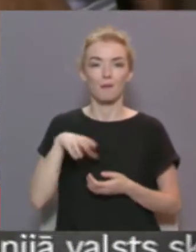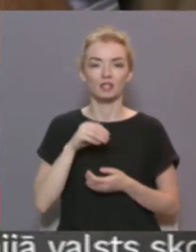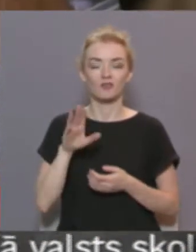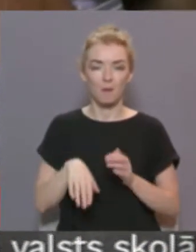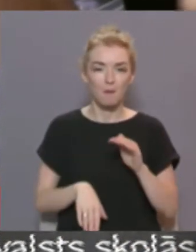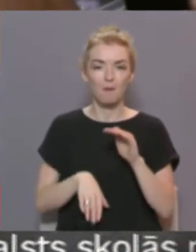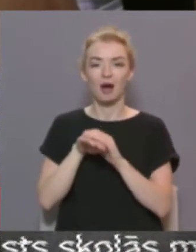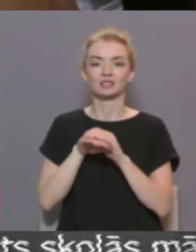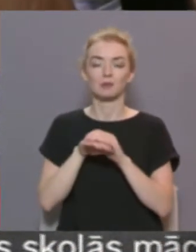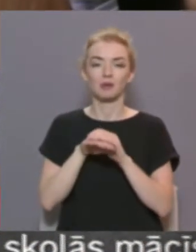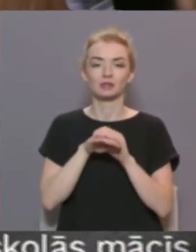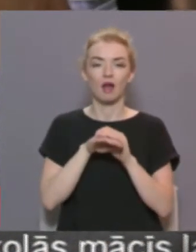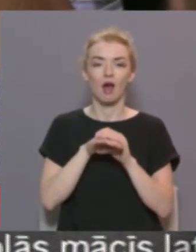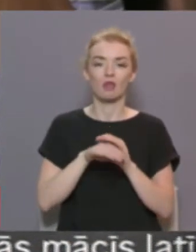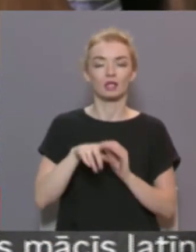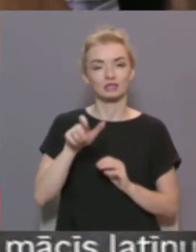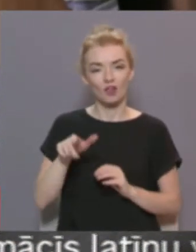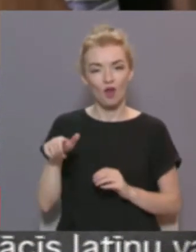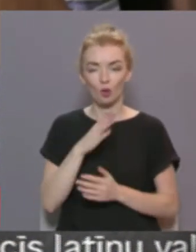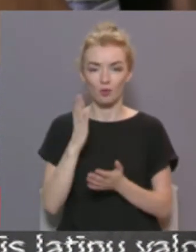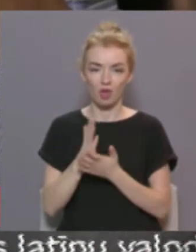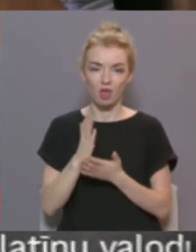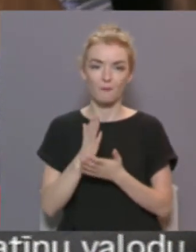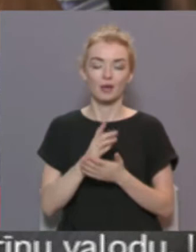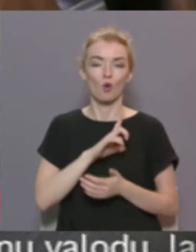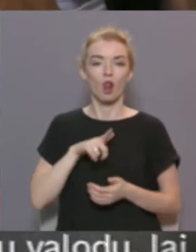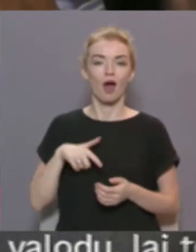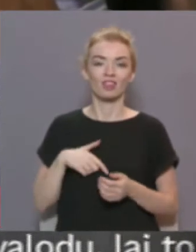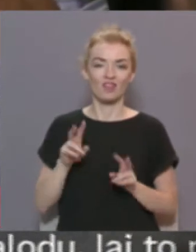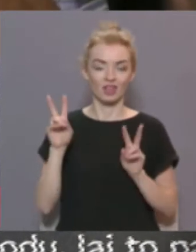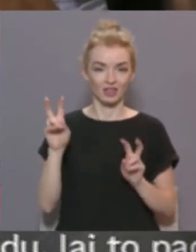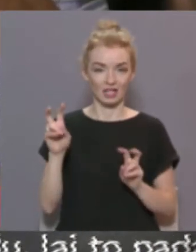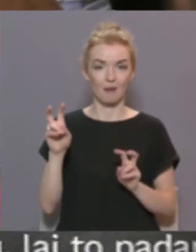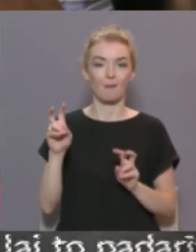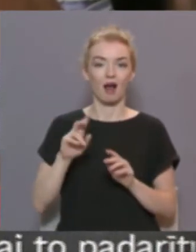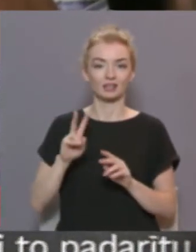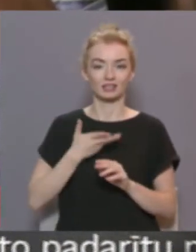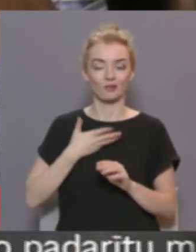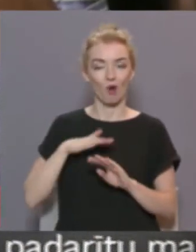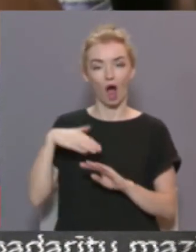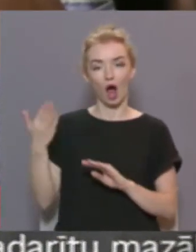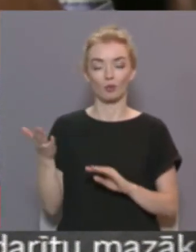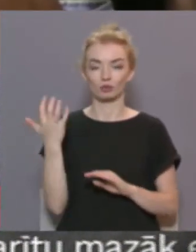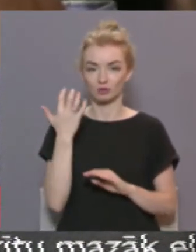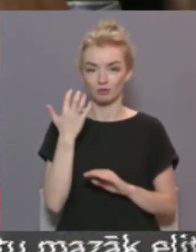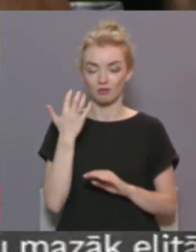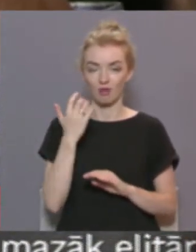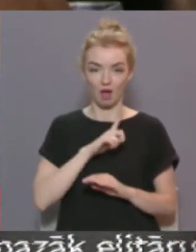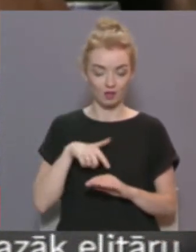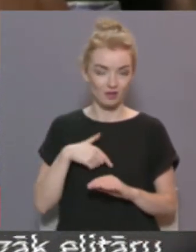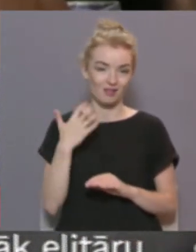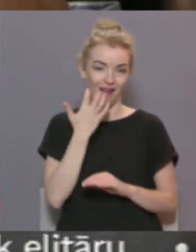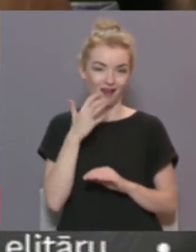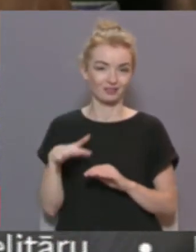latviešu diasporas bērnu cilvēku pieejamību latvietībai? Lai dotās spējas, kā es teiktu, un grib nākotnē ieguldīt